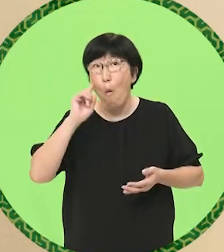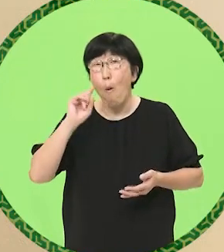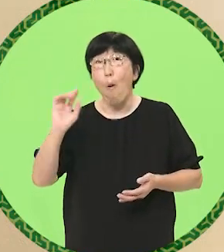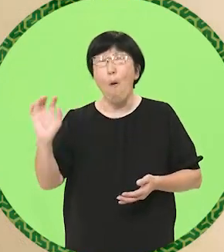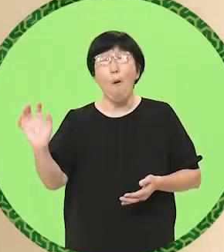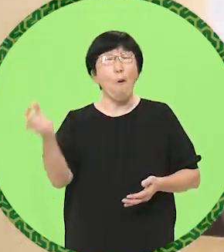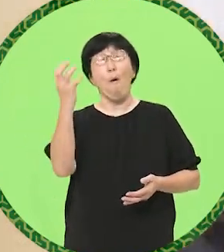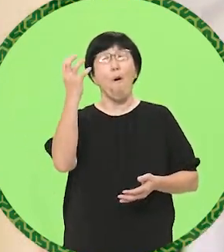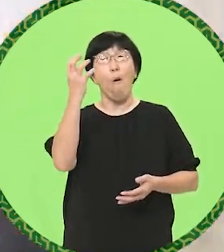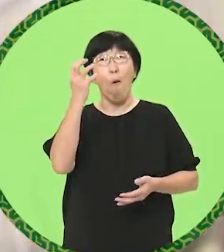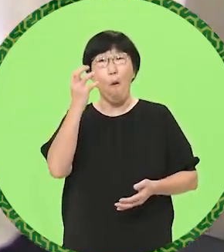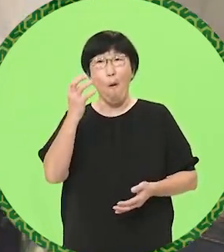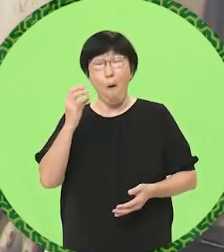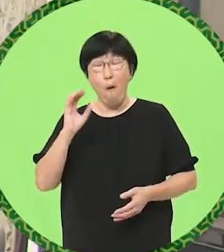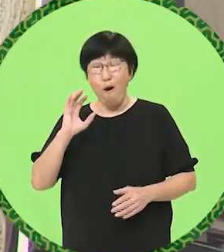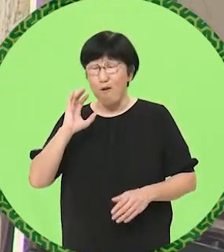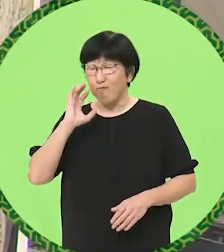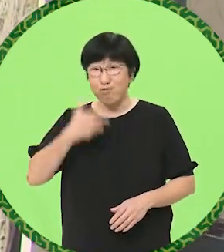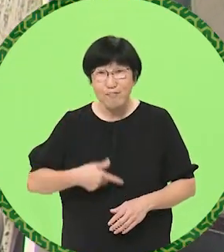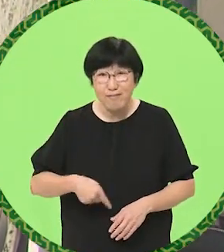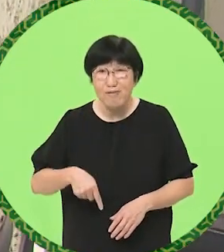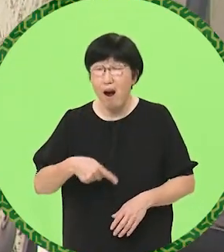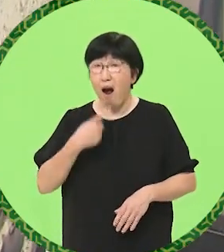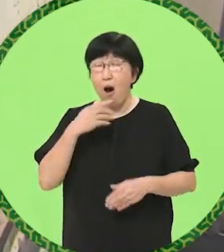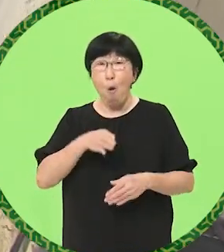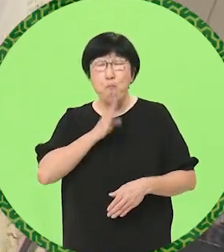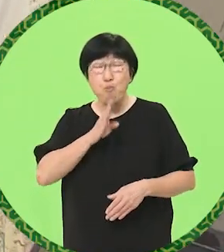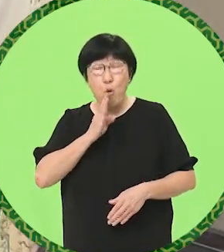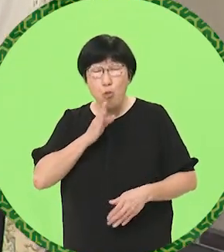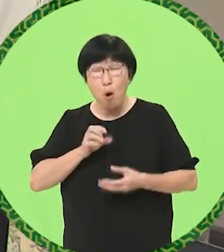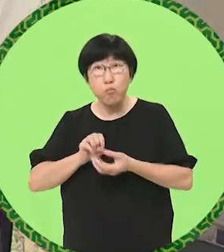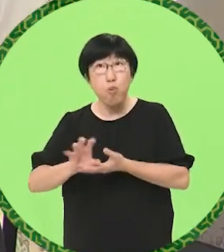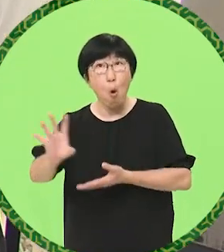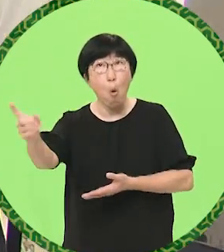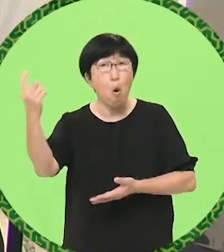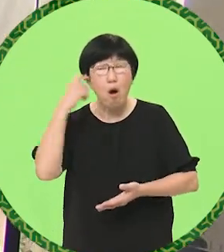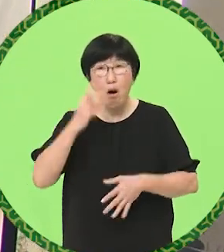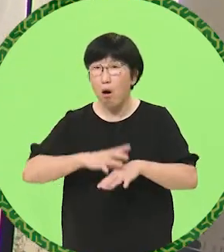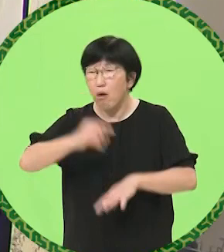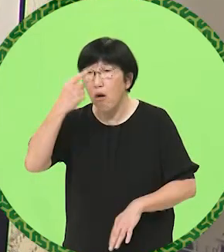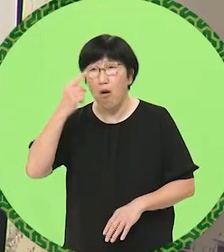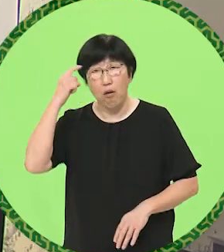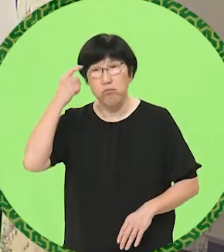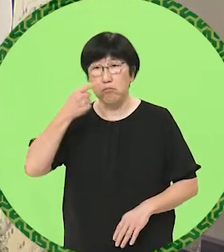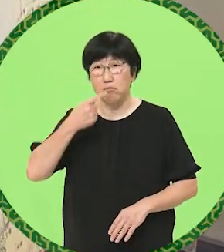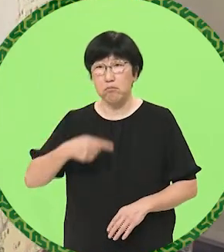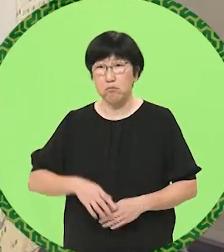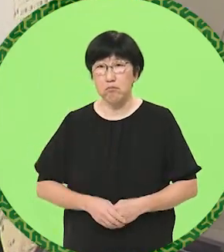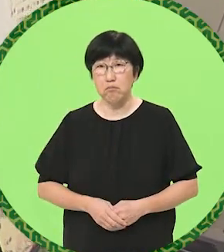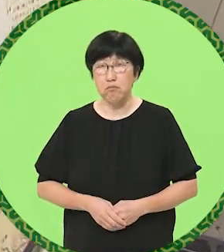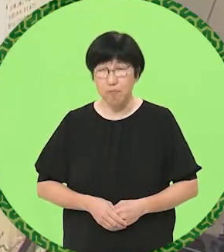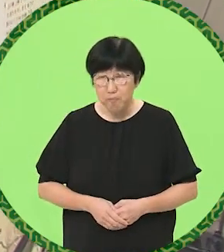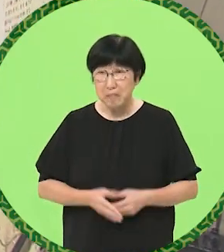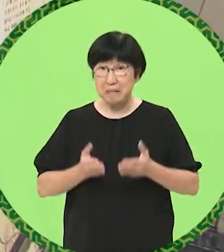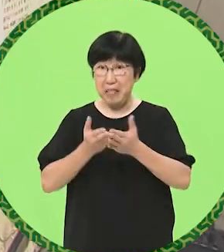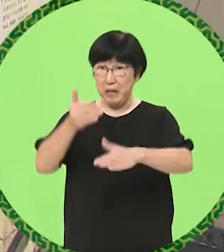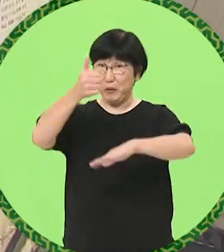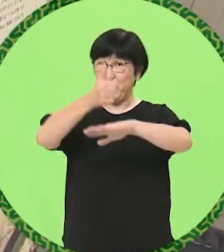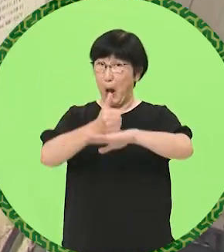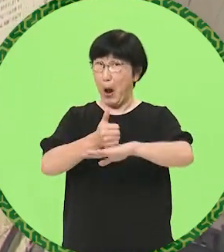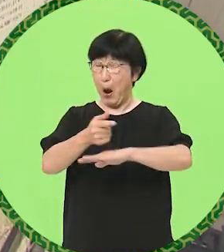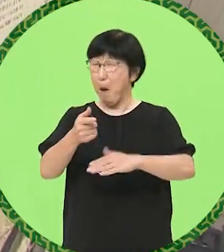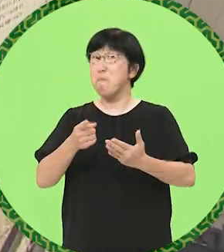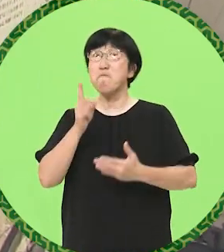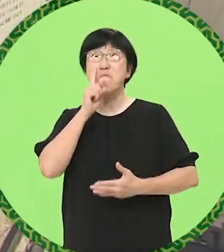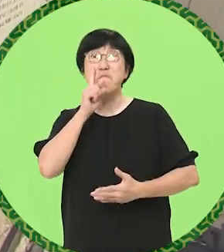かっこいい。すごい、本物の汽笛初めて聞いた気がします。 はい、じゃあついでに船